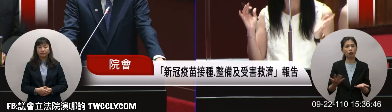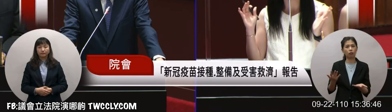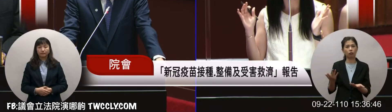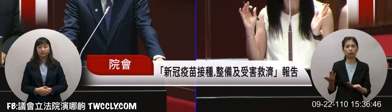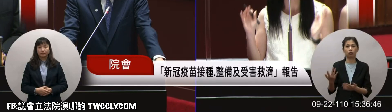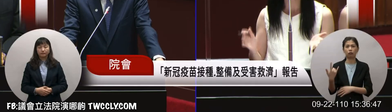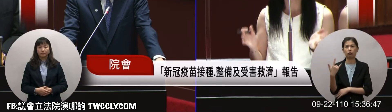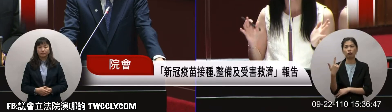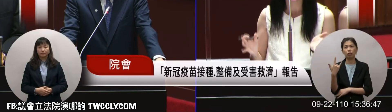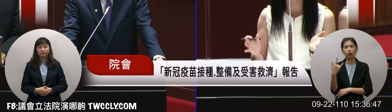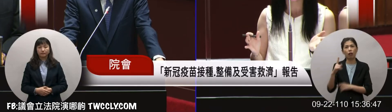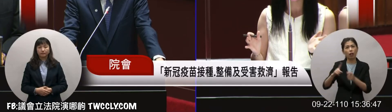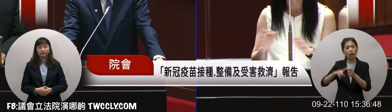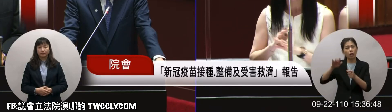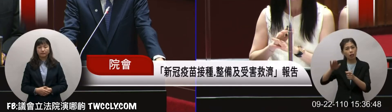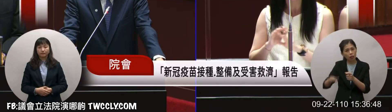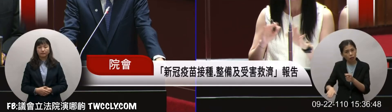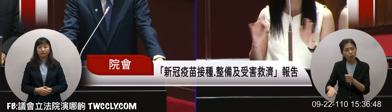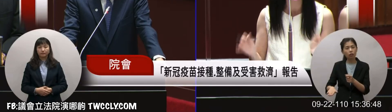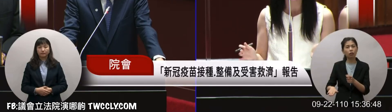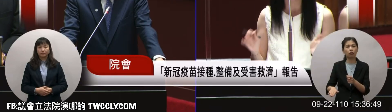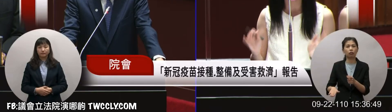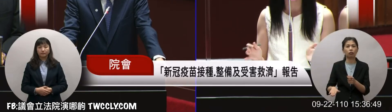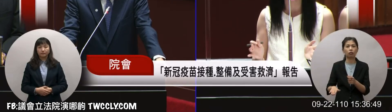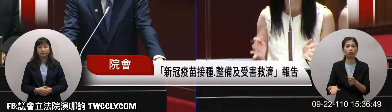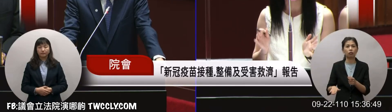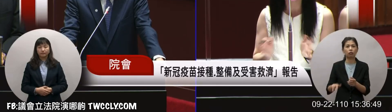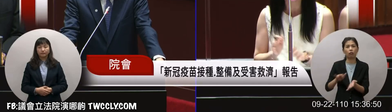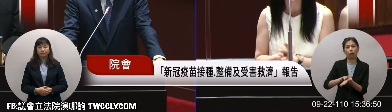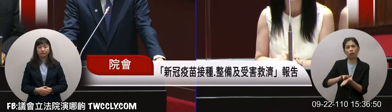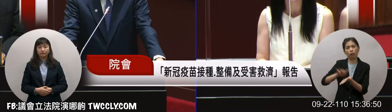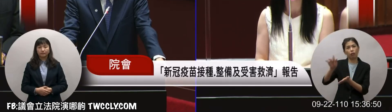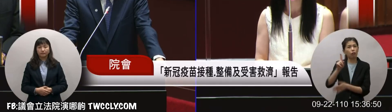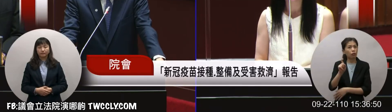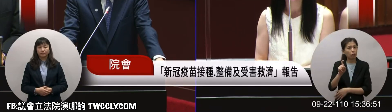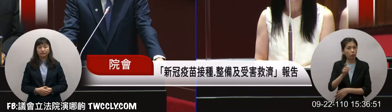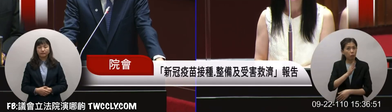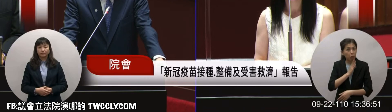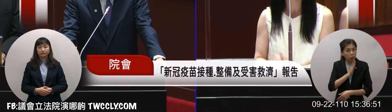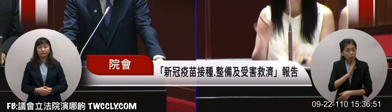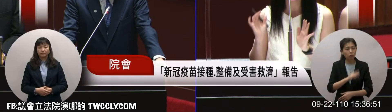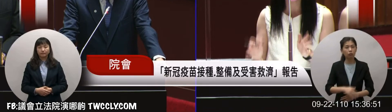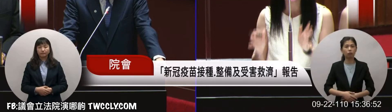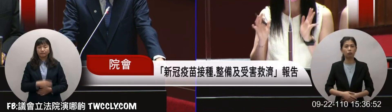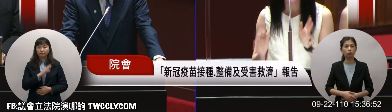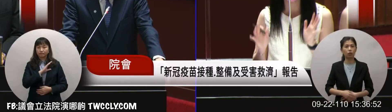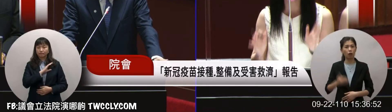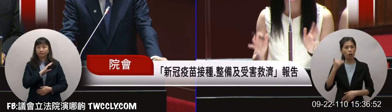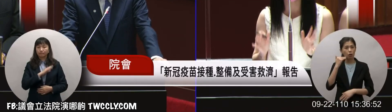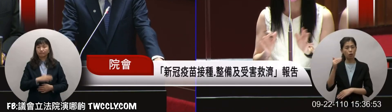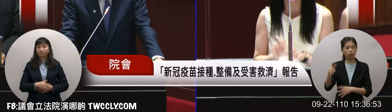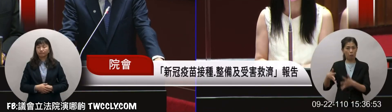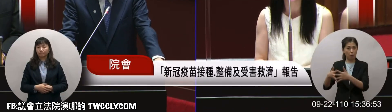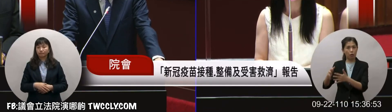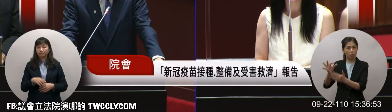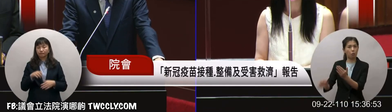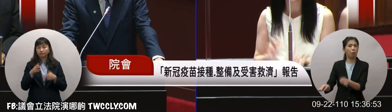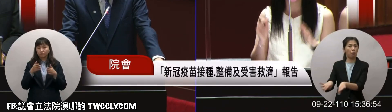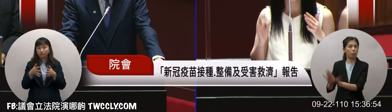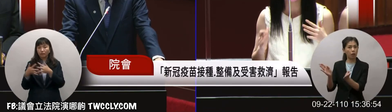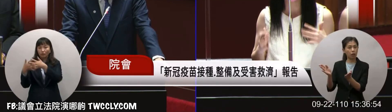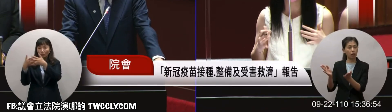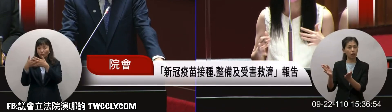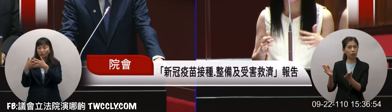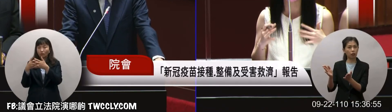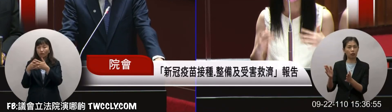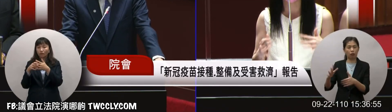少要到年底之前，我可能都没有办法出国了。意思是这样吗？如果这个政策确定了之后，我是